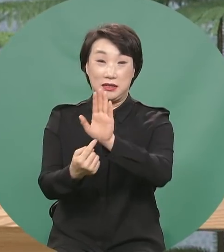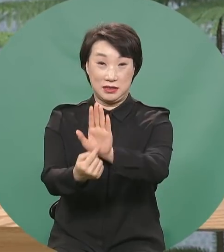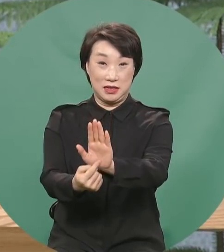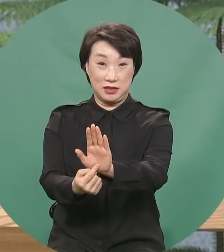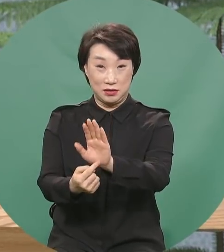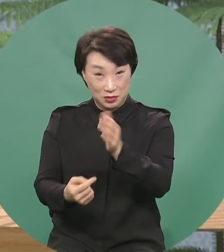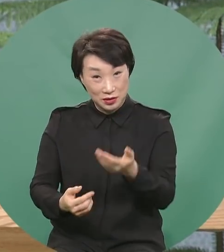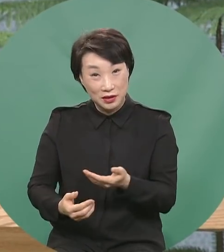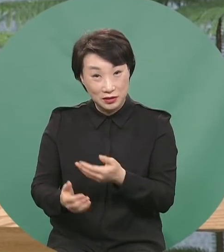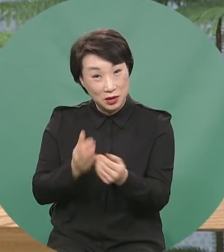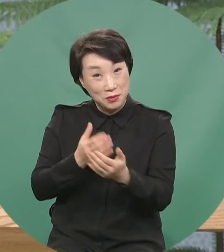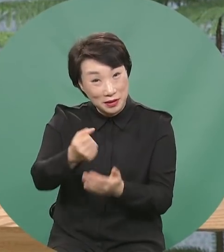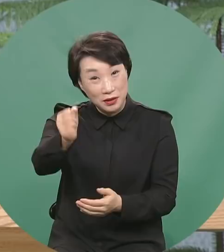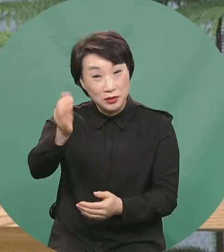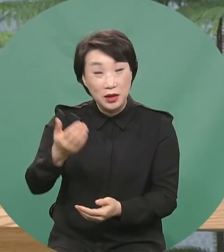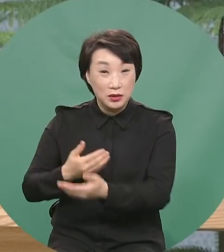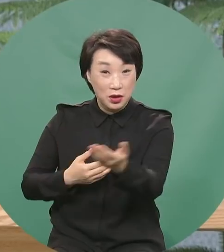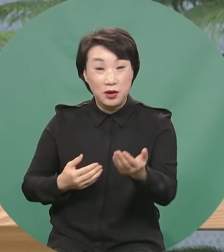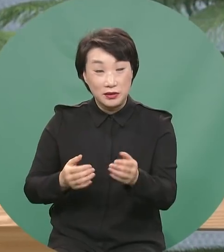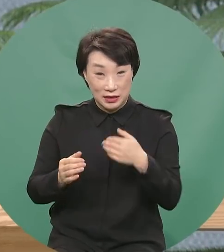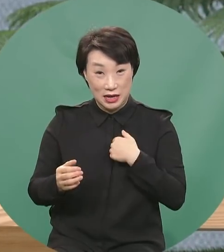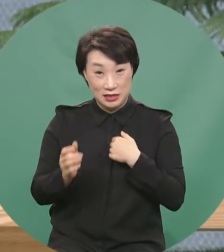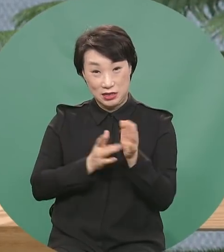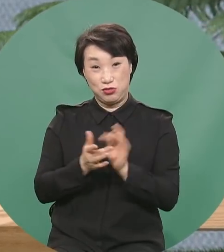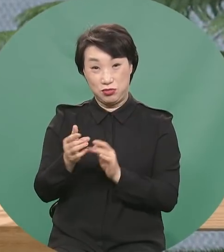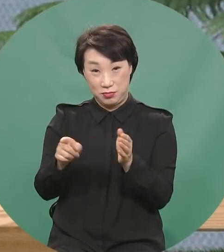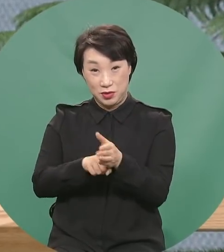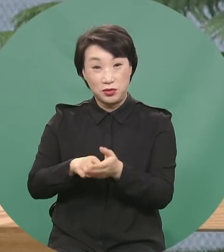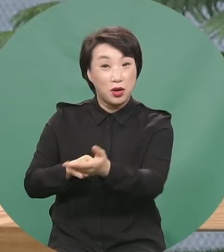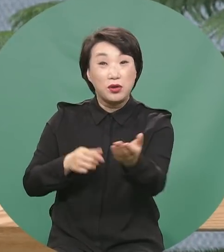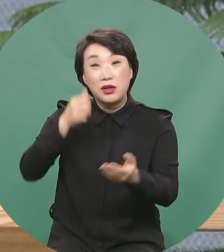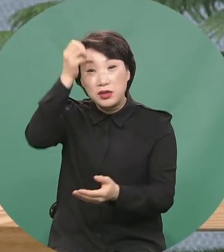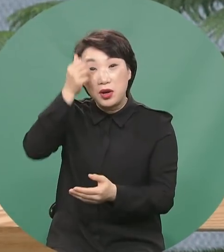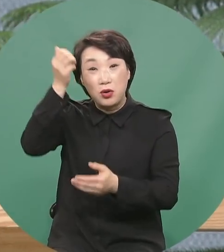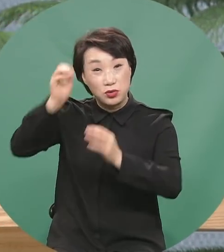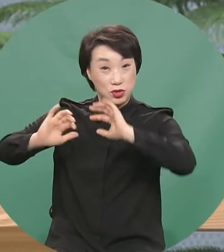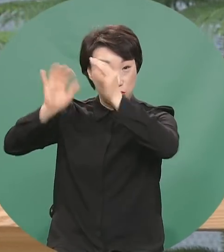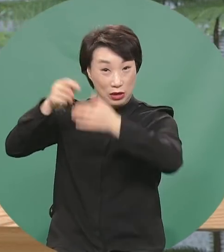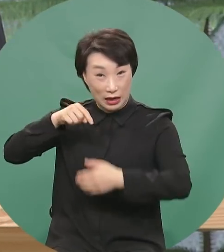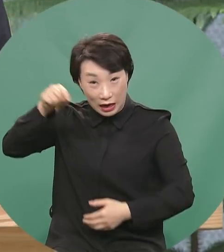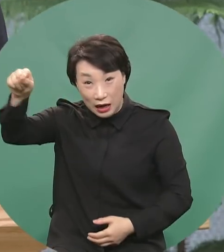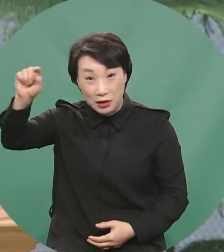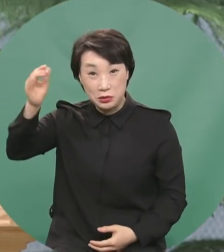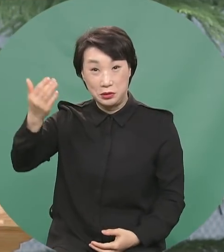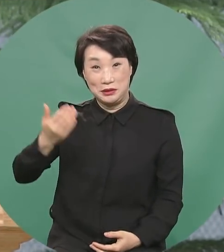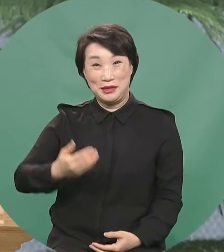것이다. 그리고 네가 나를 믿고 내 영혼도 천국 가게 될 것이다.